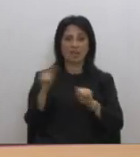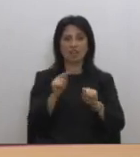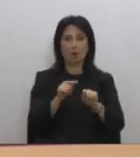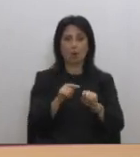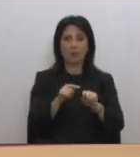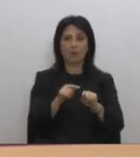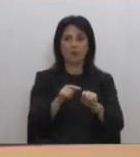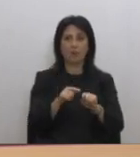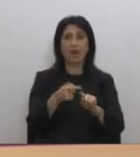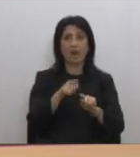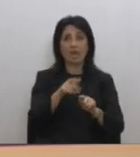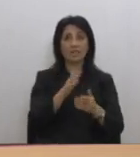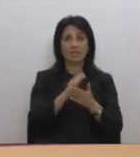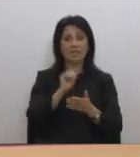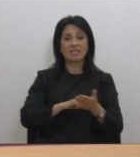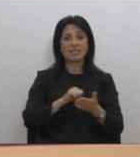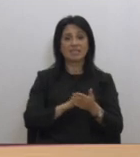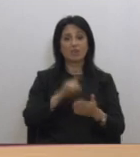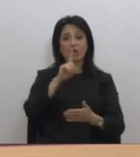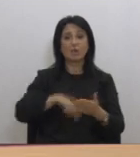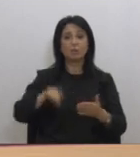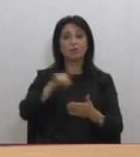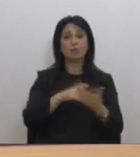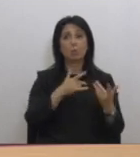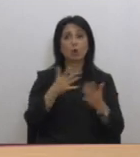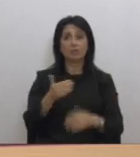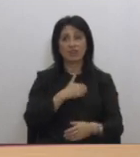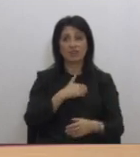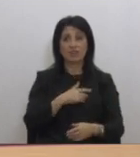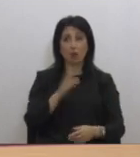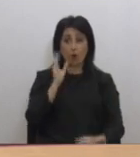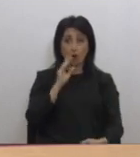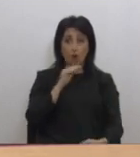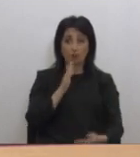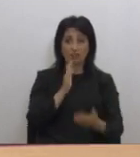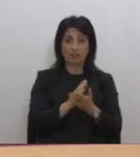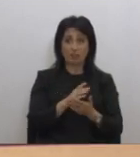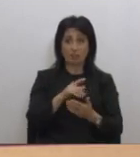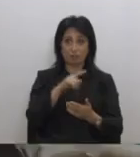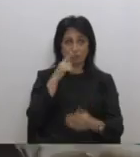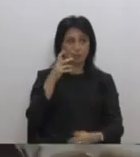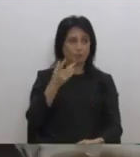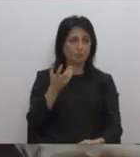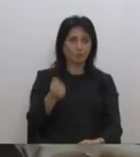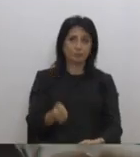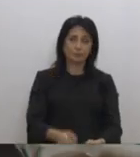ადანაშაულებდა. აი ეს არის საფუძველი თუ იმპიჩმენტის მოთხოვნა მაგდიდათ, მაგრამ როდესაც ხართ რუსული,